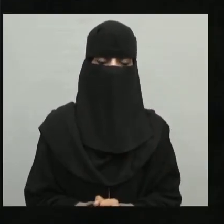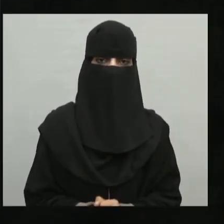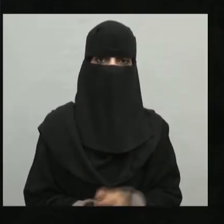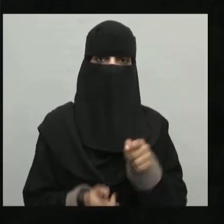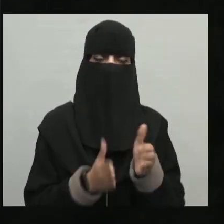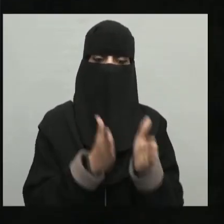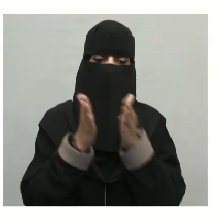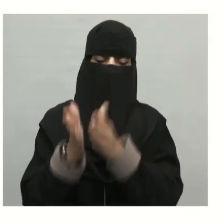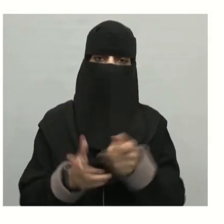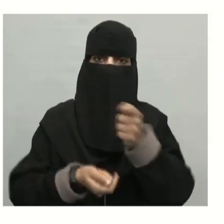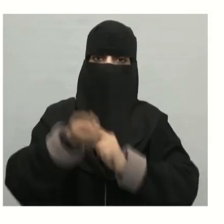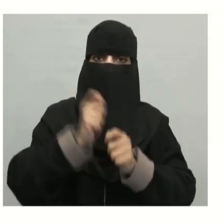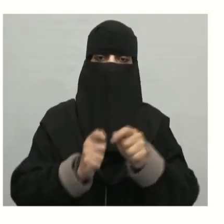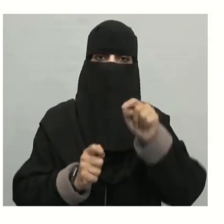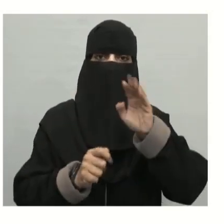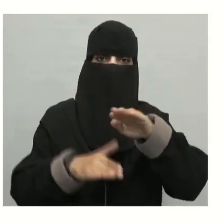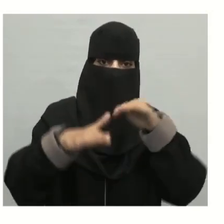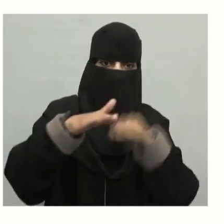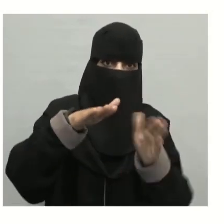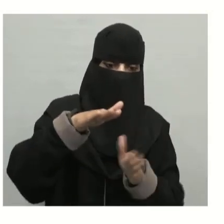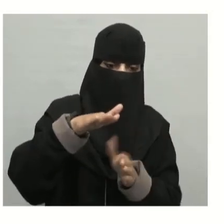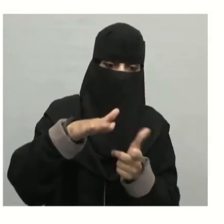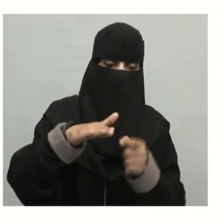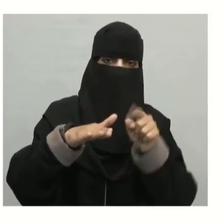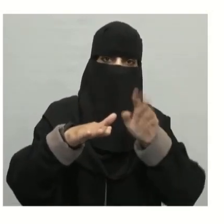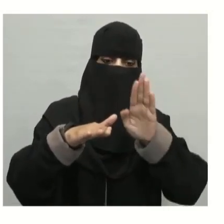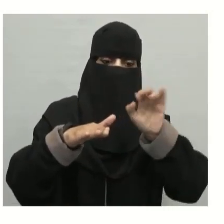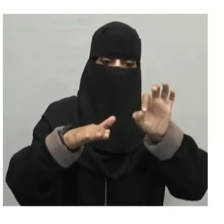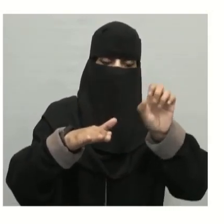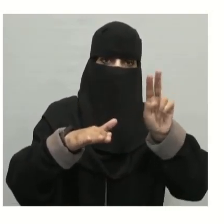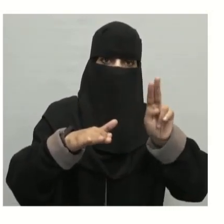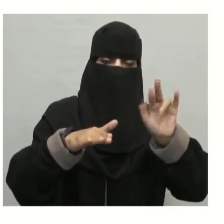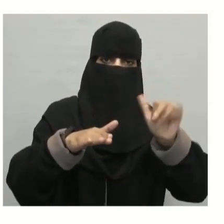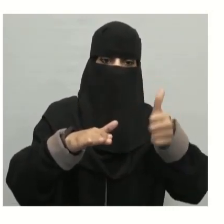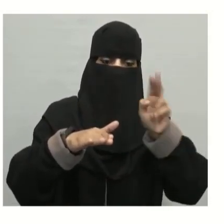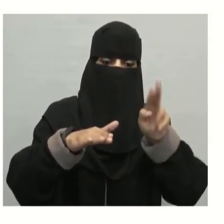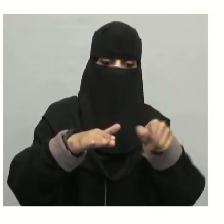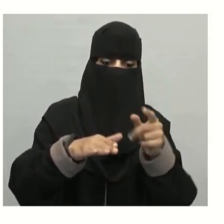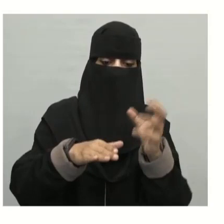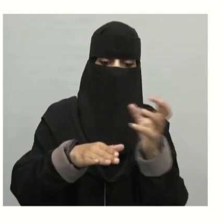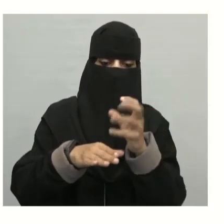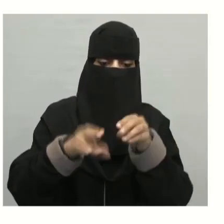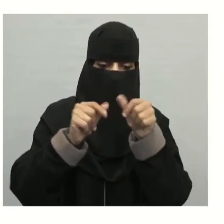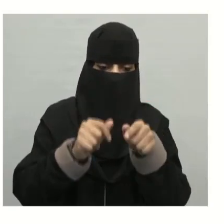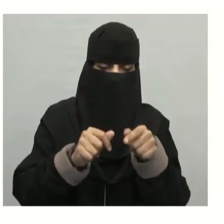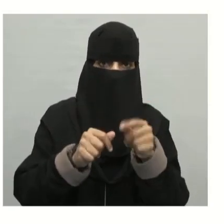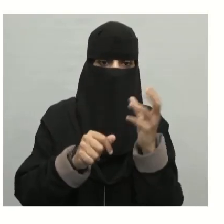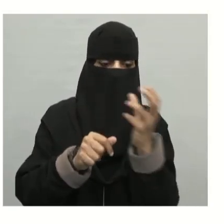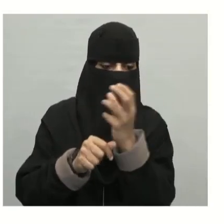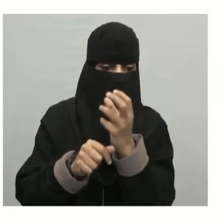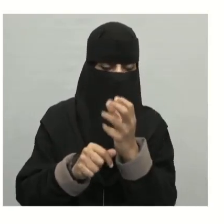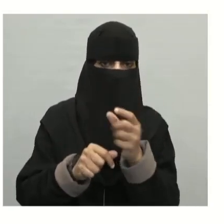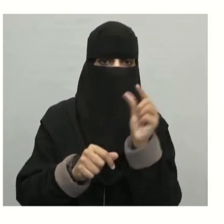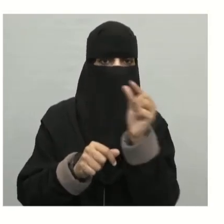الان ننتقل الى الرسوبيات الرسوبيات تتكون من فتات الصخور الاصداف حبيبات المعادن ومواد